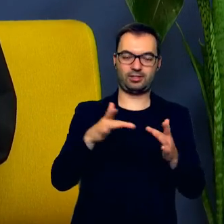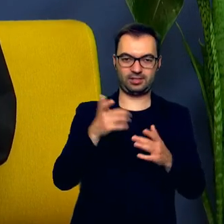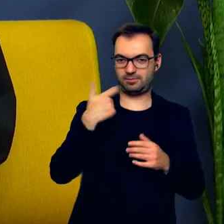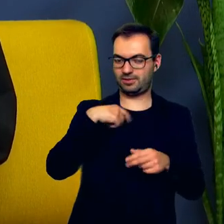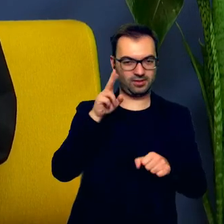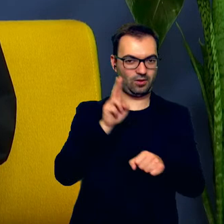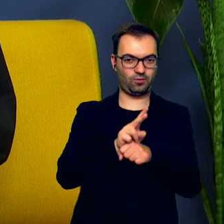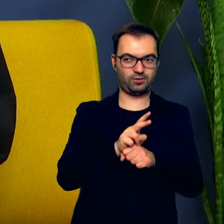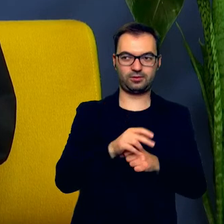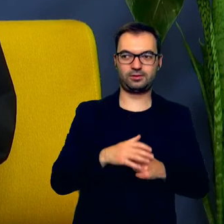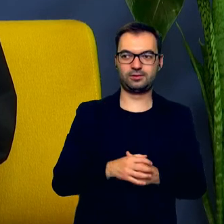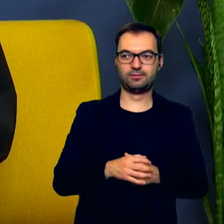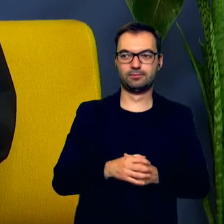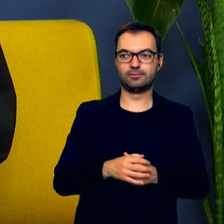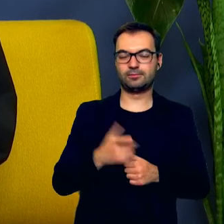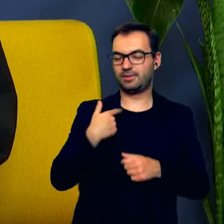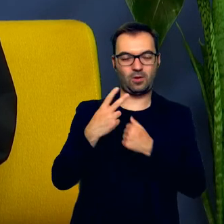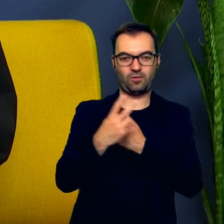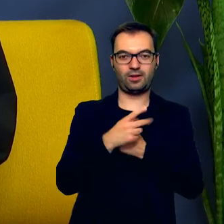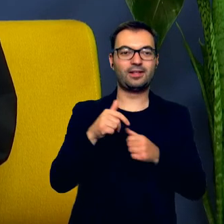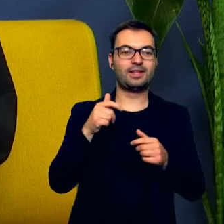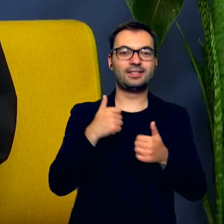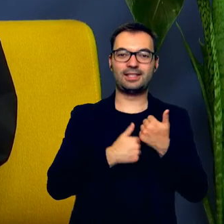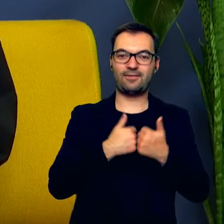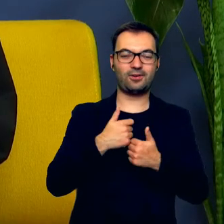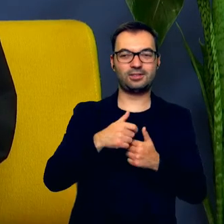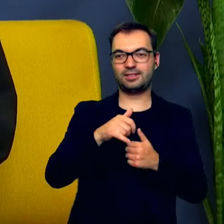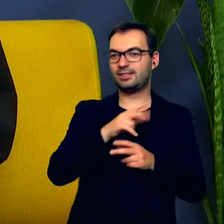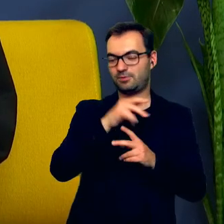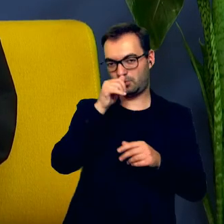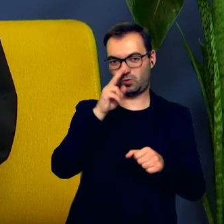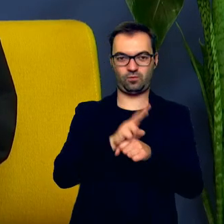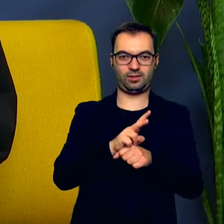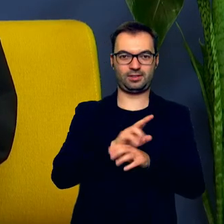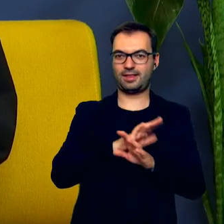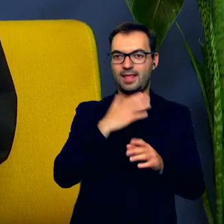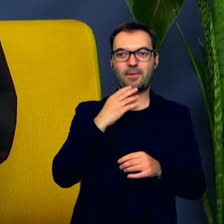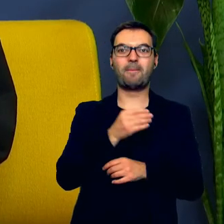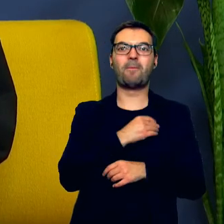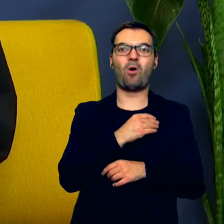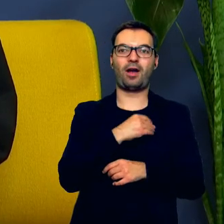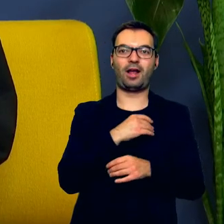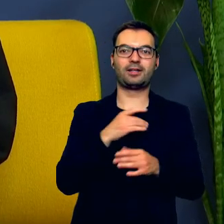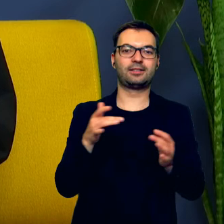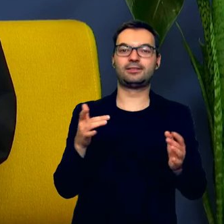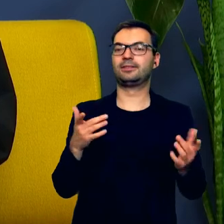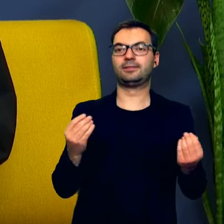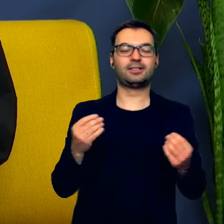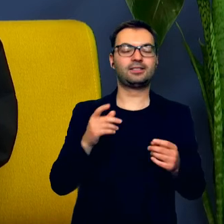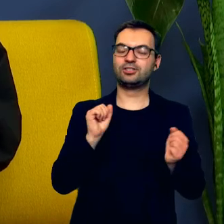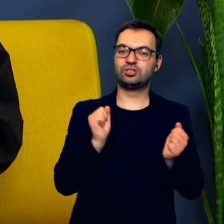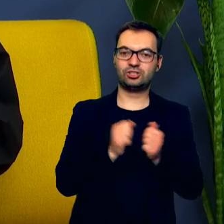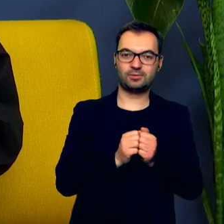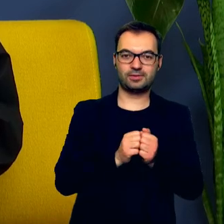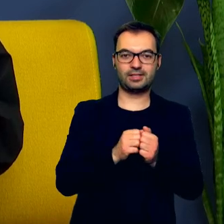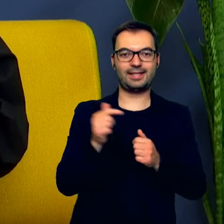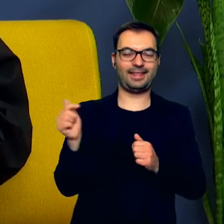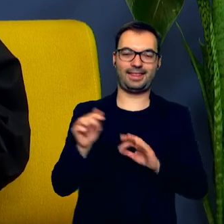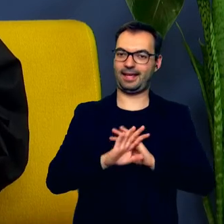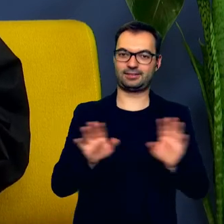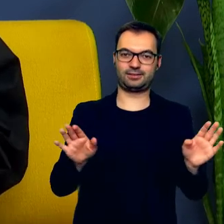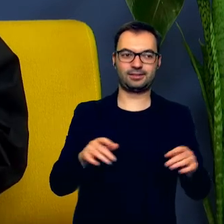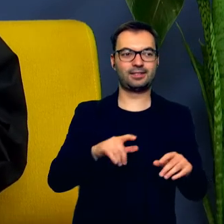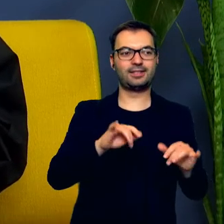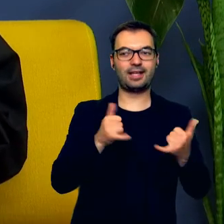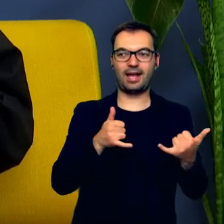nie ufa, mruknął w końcu Rzychoń. W tym fachu nie można ufać nikomu. Tutaj nie ma moralnych racji, jest zwykły, zimny interes.